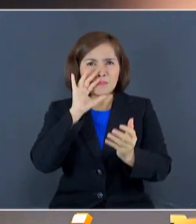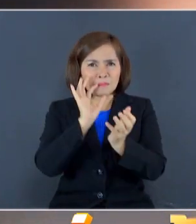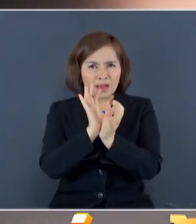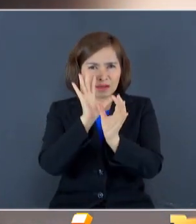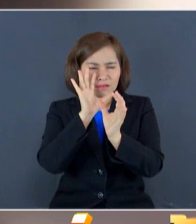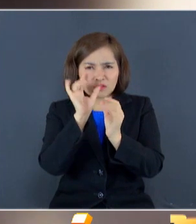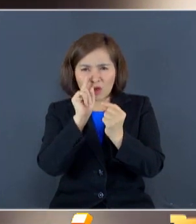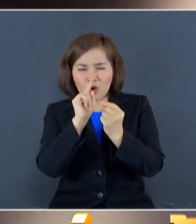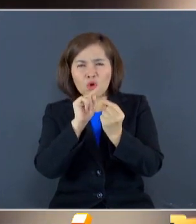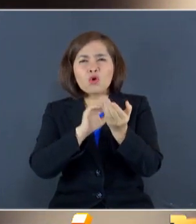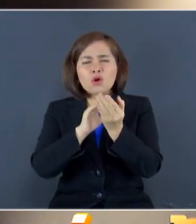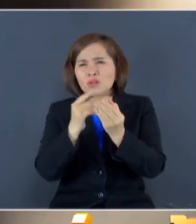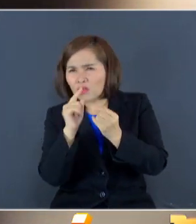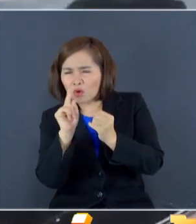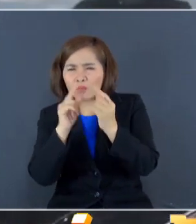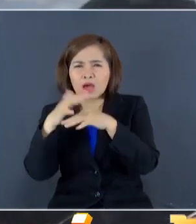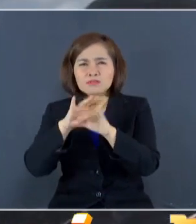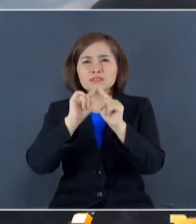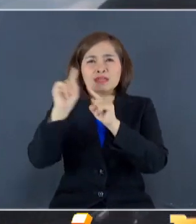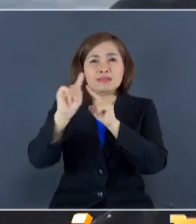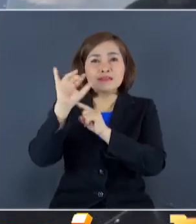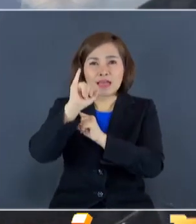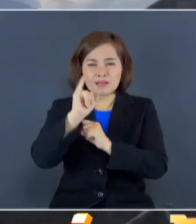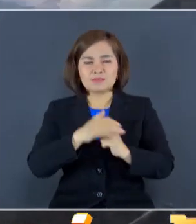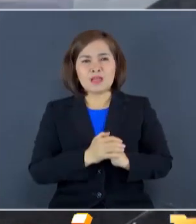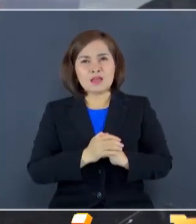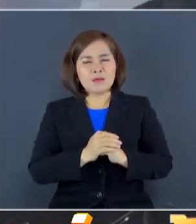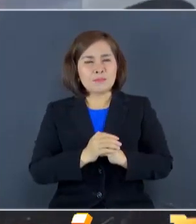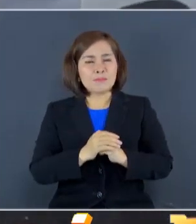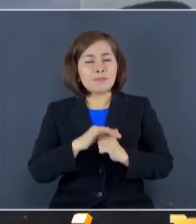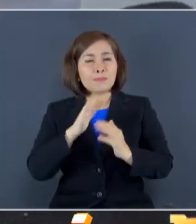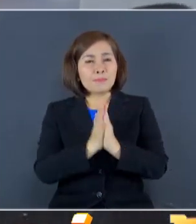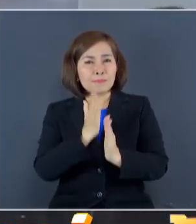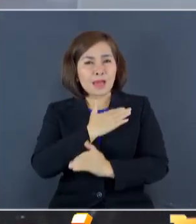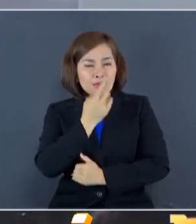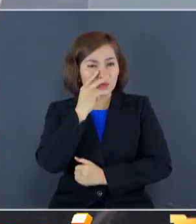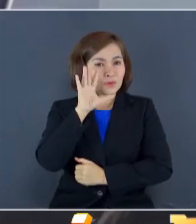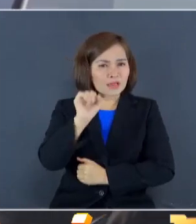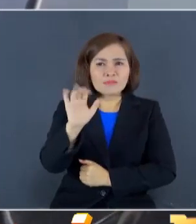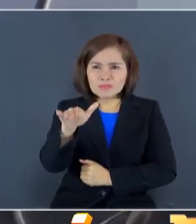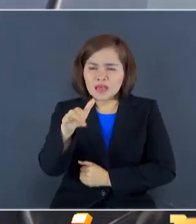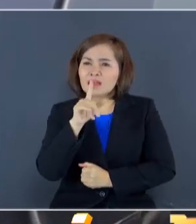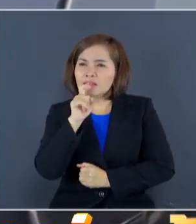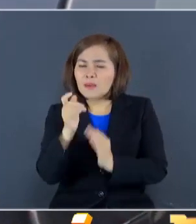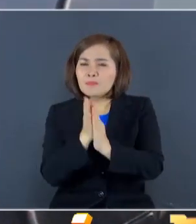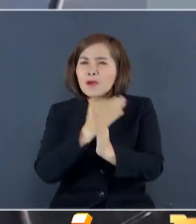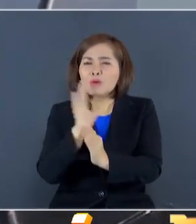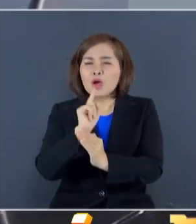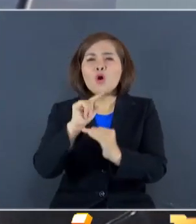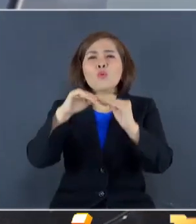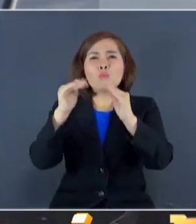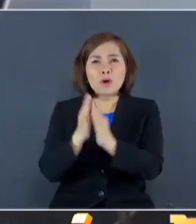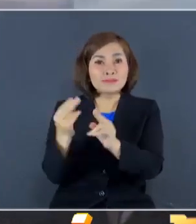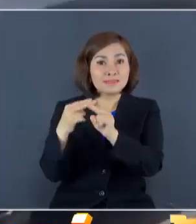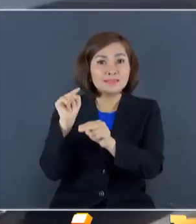ะตอนแรกก็นิมนต์หลวงพี่หลวงพี่หลวงพี่มาจากวัดไหนตอนแรกบอกว่าไงนะฮะบอกว่ามาจากถ้ำเสืออ้วนพอปราก